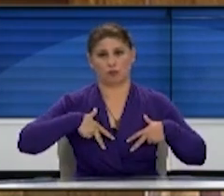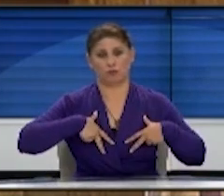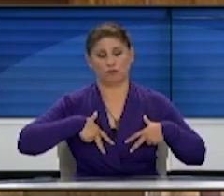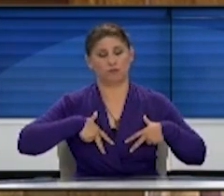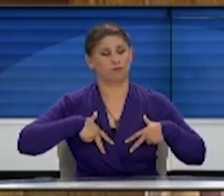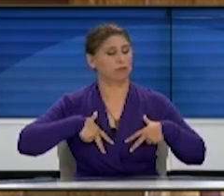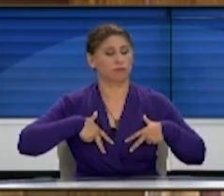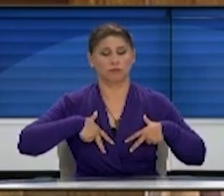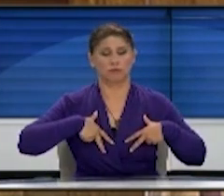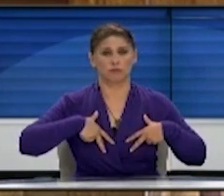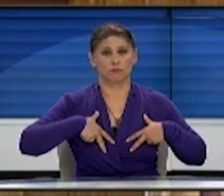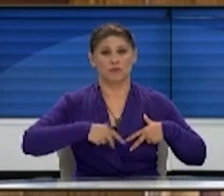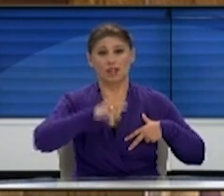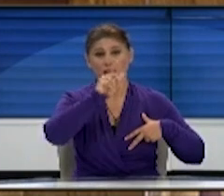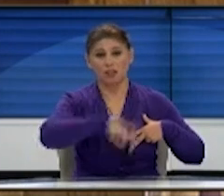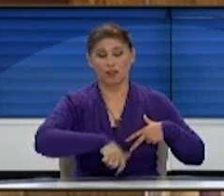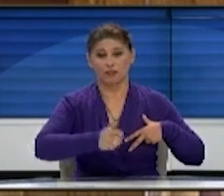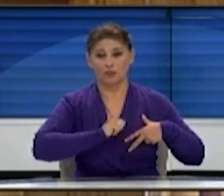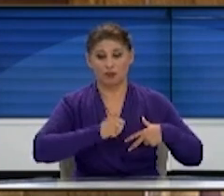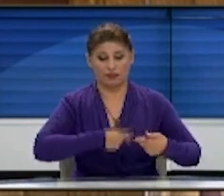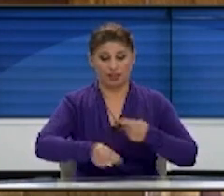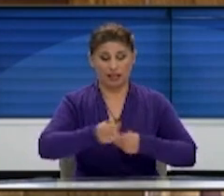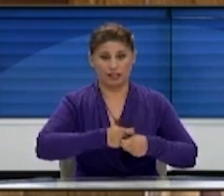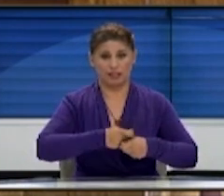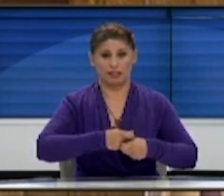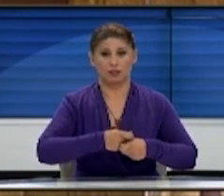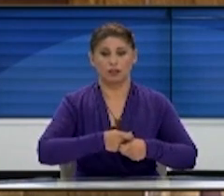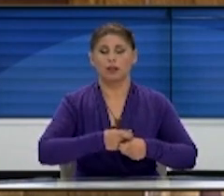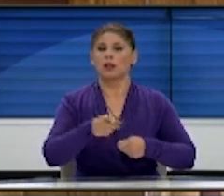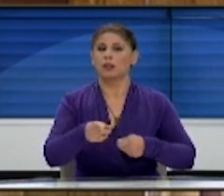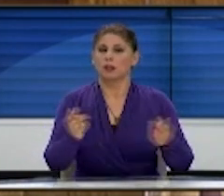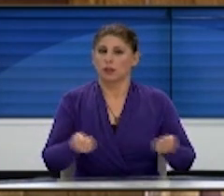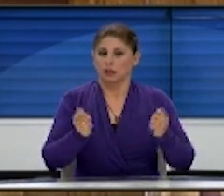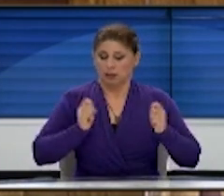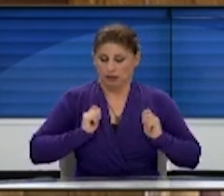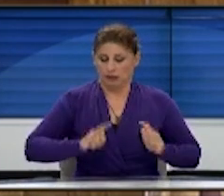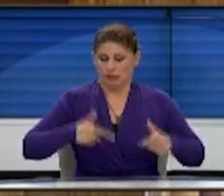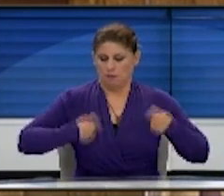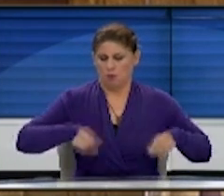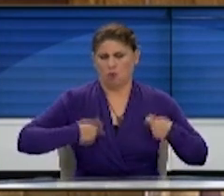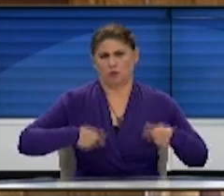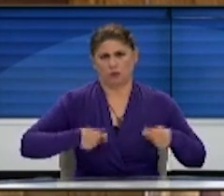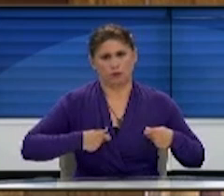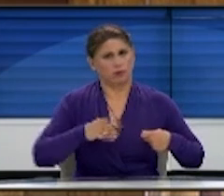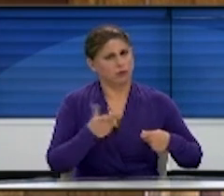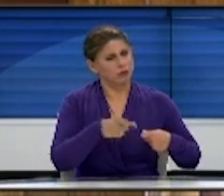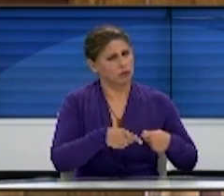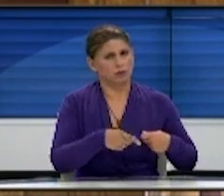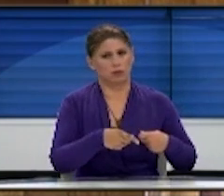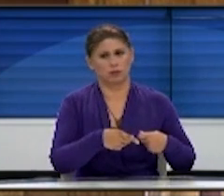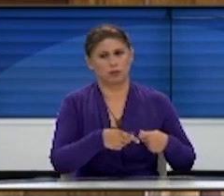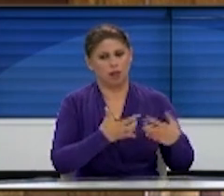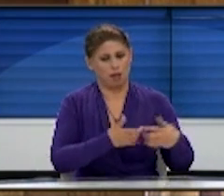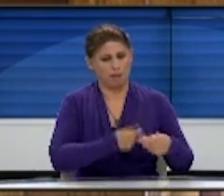φορές οι ίδιοι ιδιοκτήτες, οι διαχειριστές των μέσων παραγωγής, οι καπιταλιστές, είτε πρόκειται